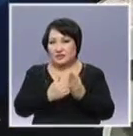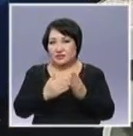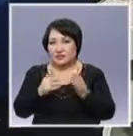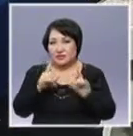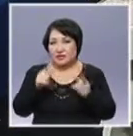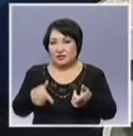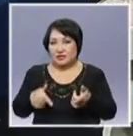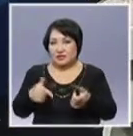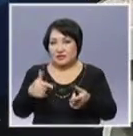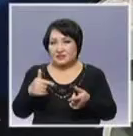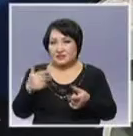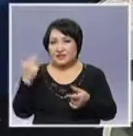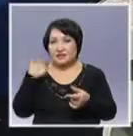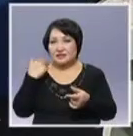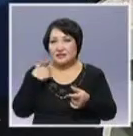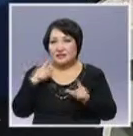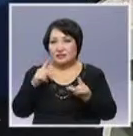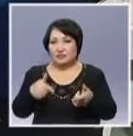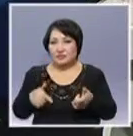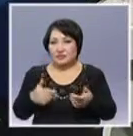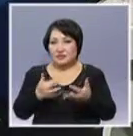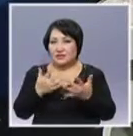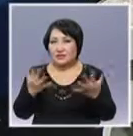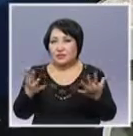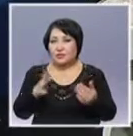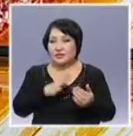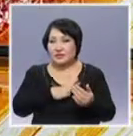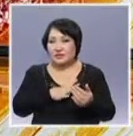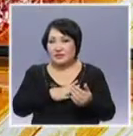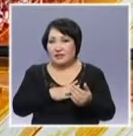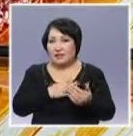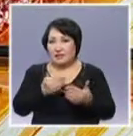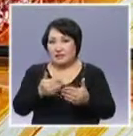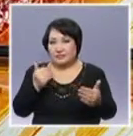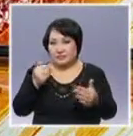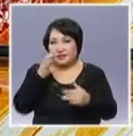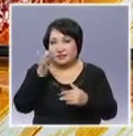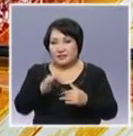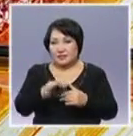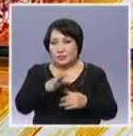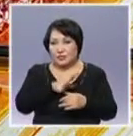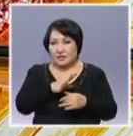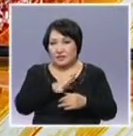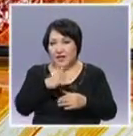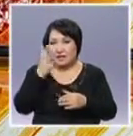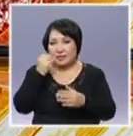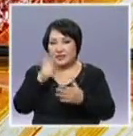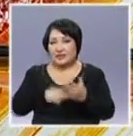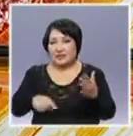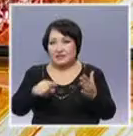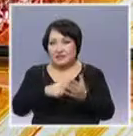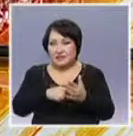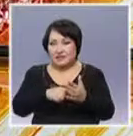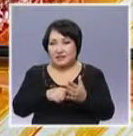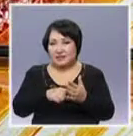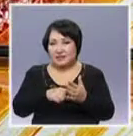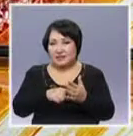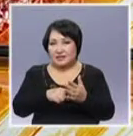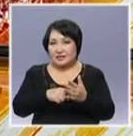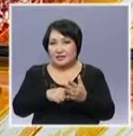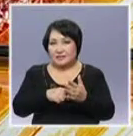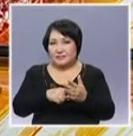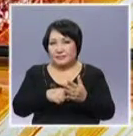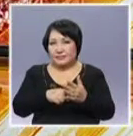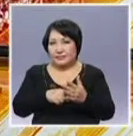көлем? Жаңа енді мен айтып кеттім, Алматы қаласына артылған